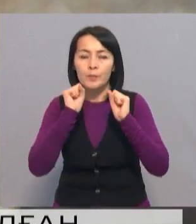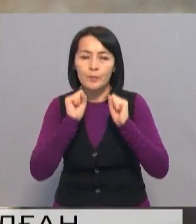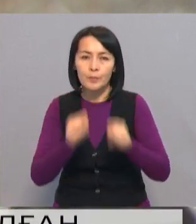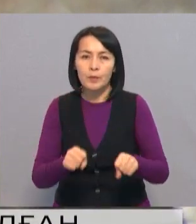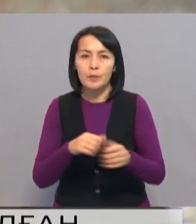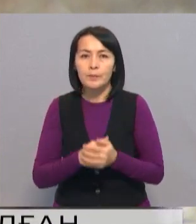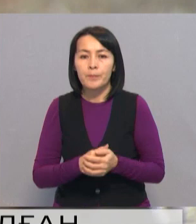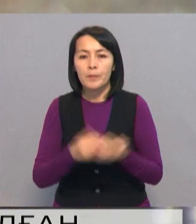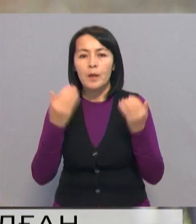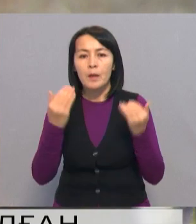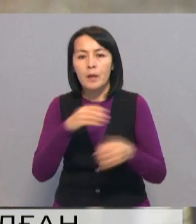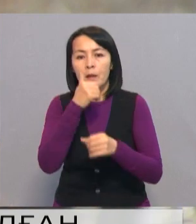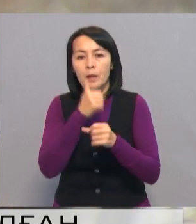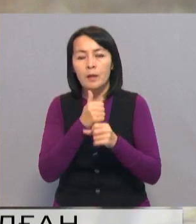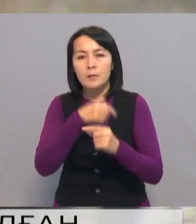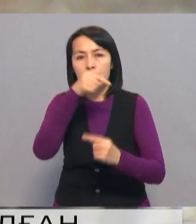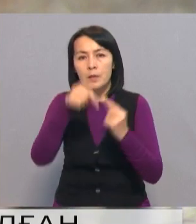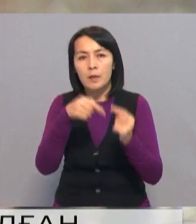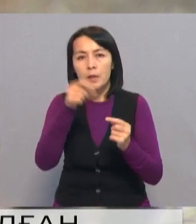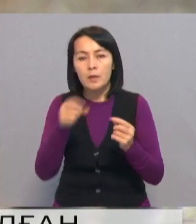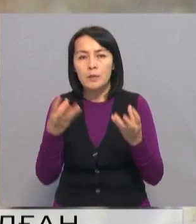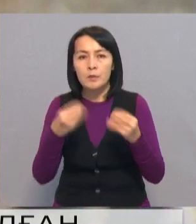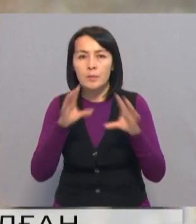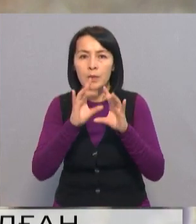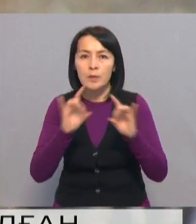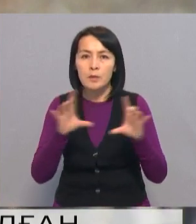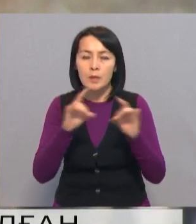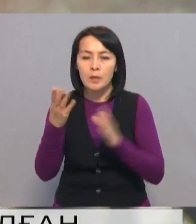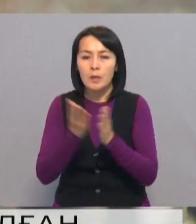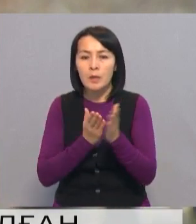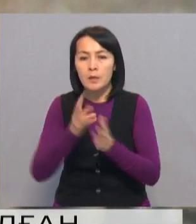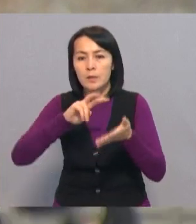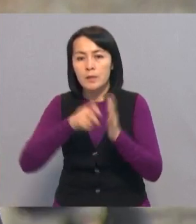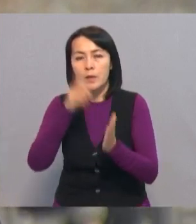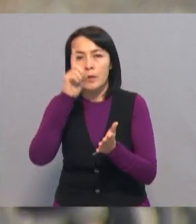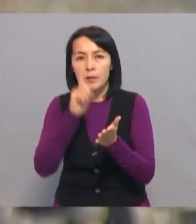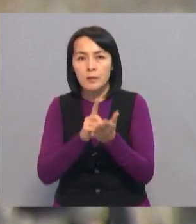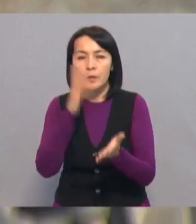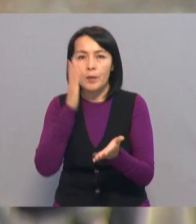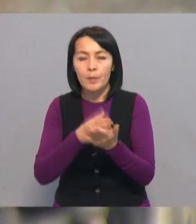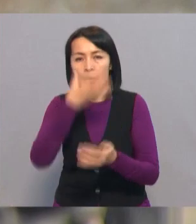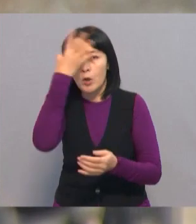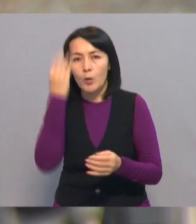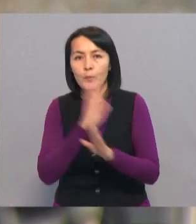беруге болады. Ал негізінен кәсіпкерлік сонымен бірге жарнама бағытында салықтық міндеттемелер